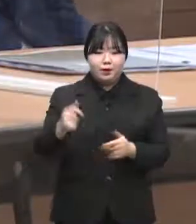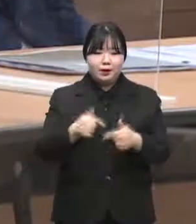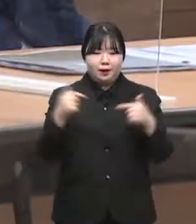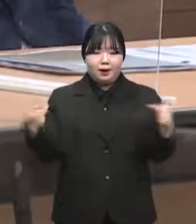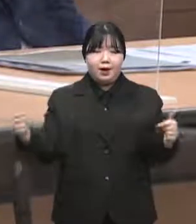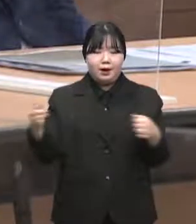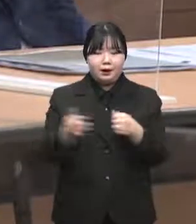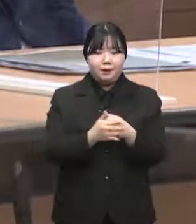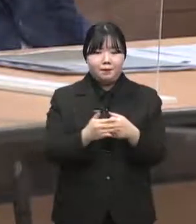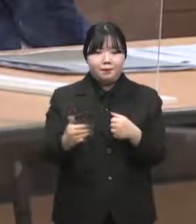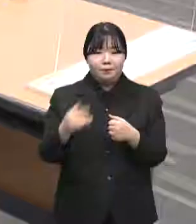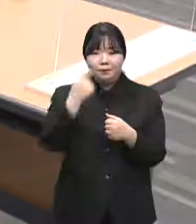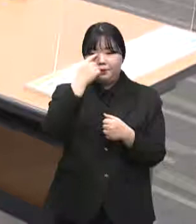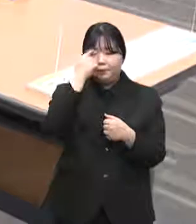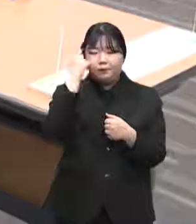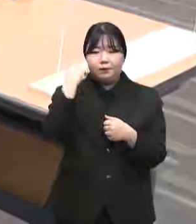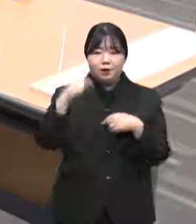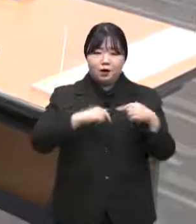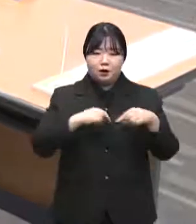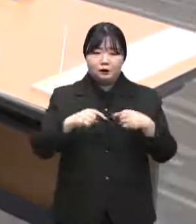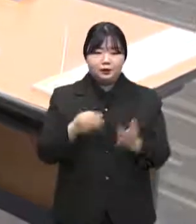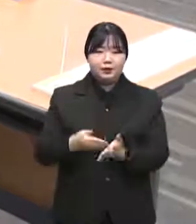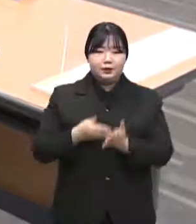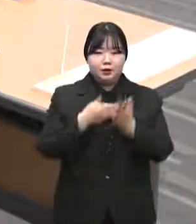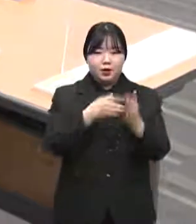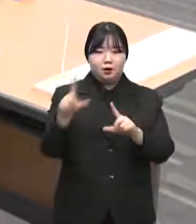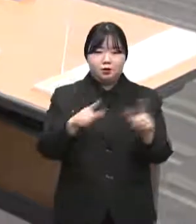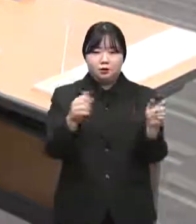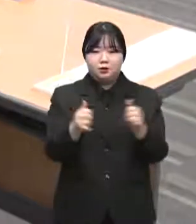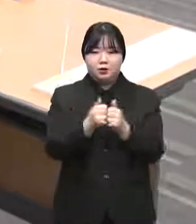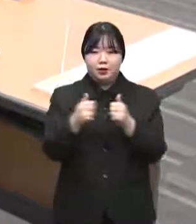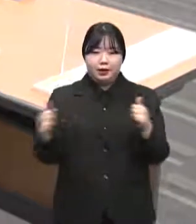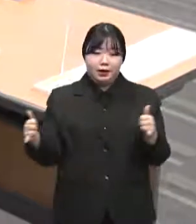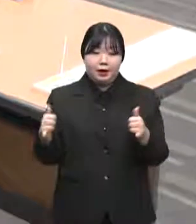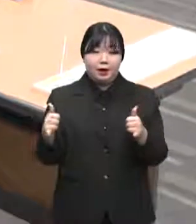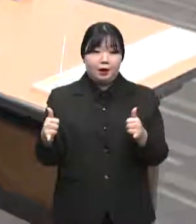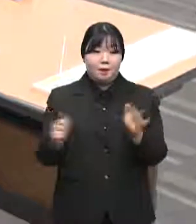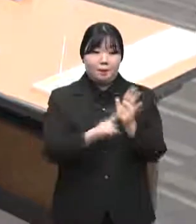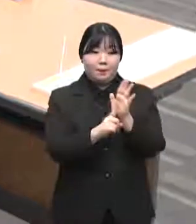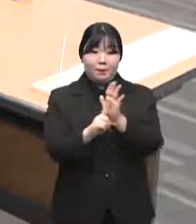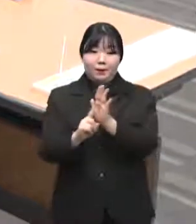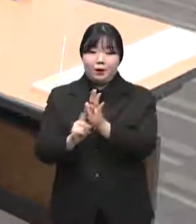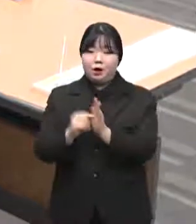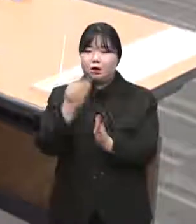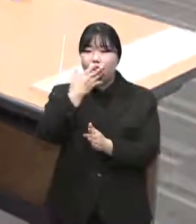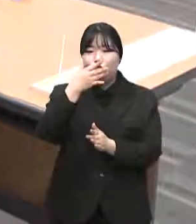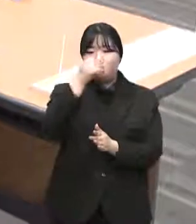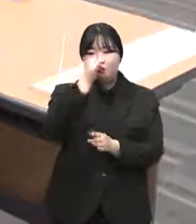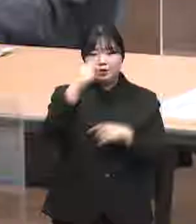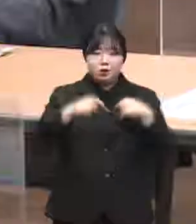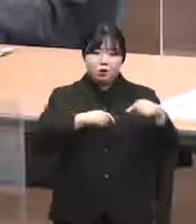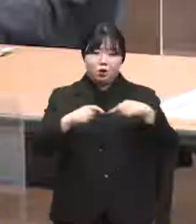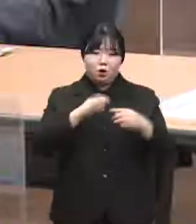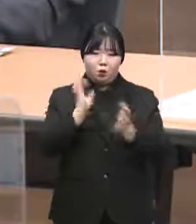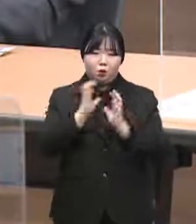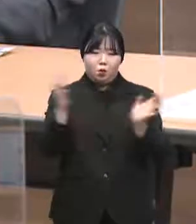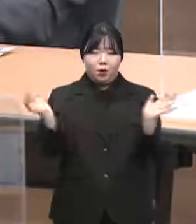2 름이 보존 정책 제안과 시민들에게 이를 널리 알릴 수 있는 체계적인 보호 정책 등이 논의 되었습니다